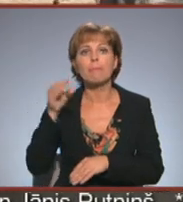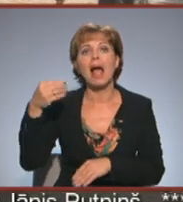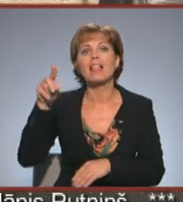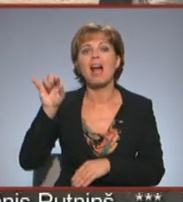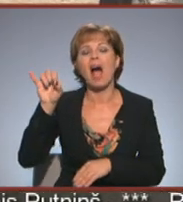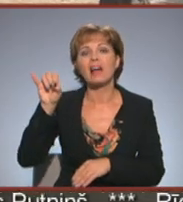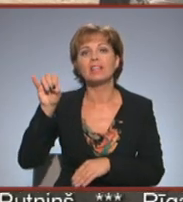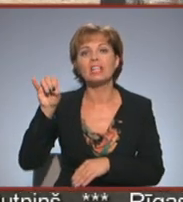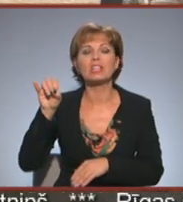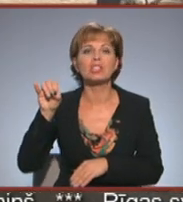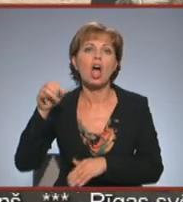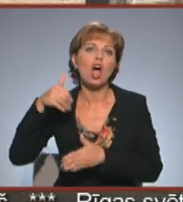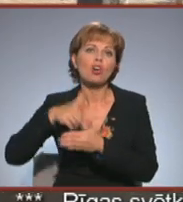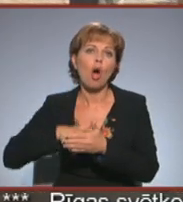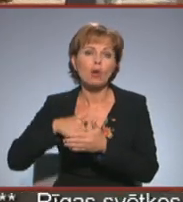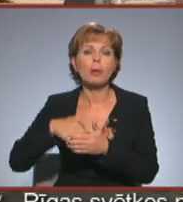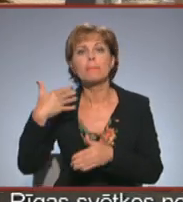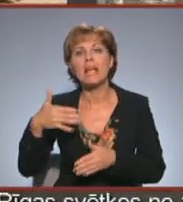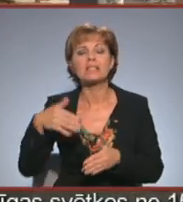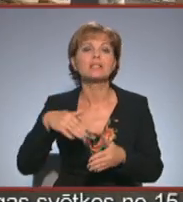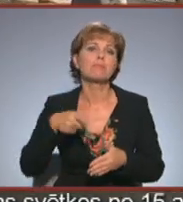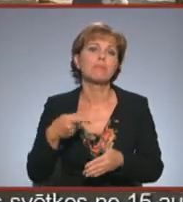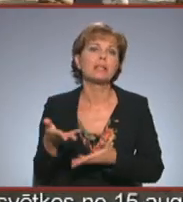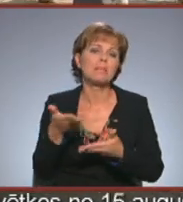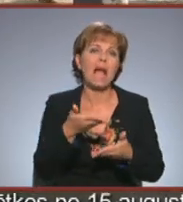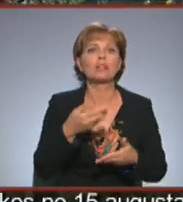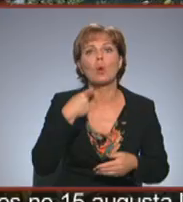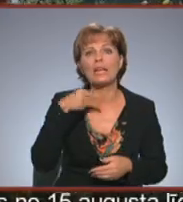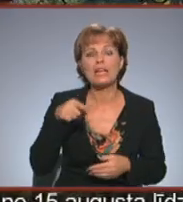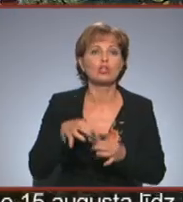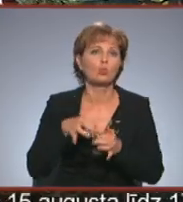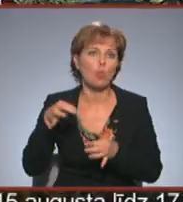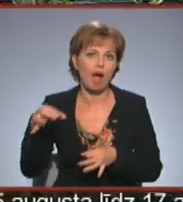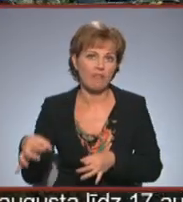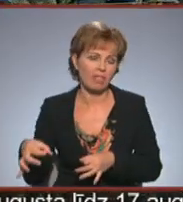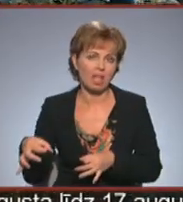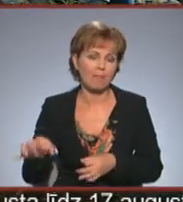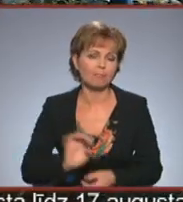piedalās apmēram 150 statistu gan no Rīgas, gan no citiem novadiem.